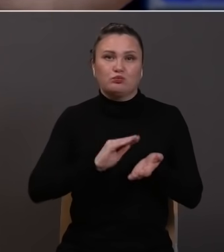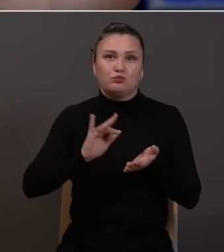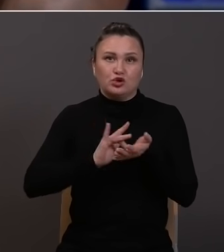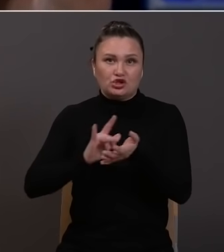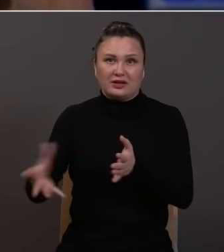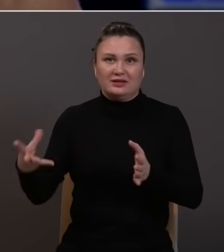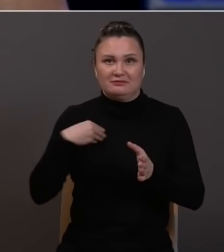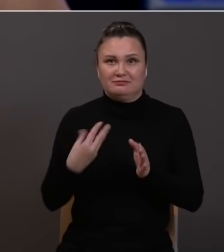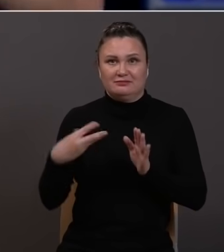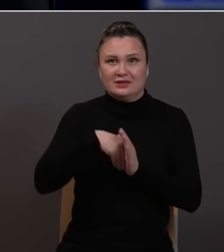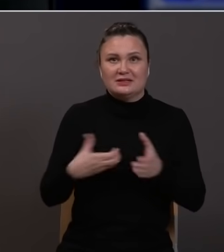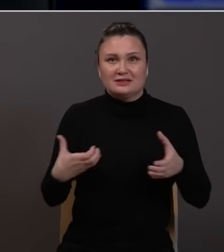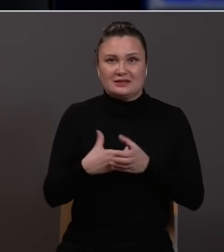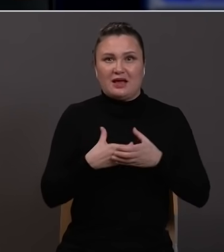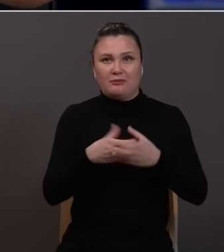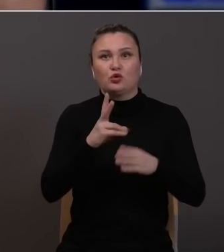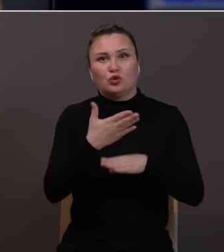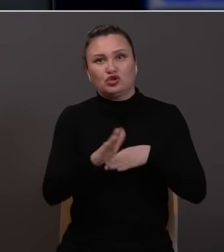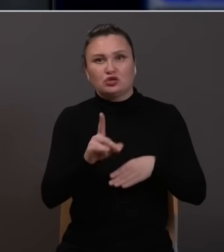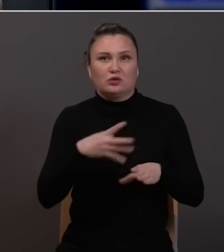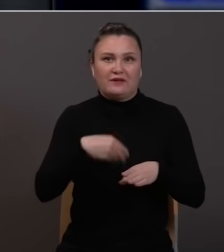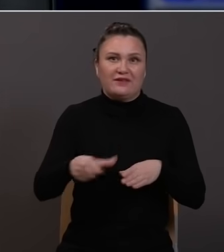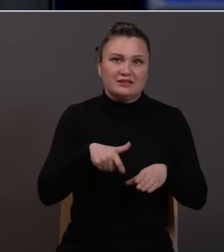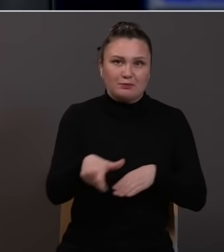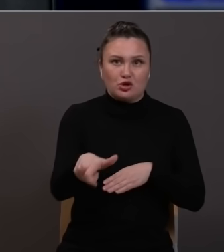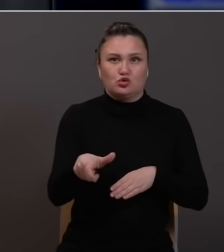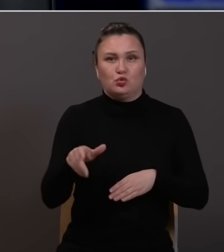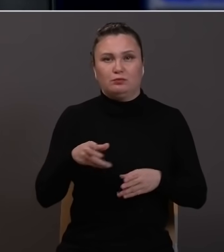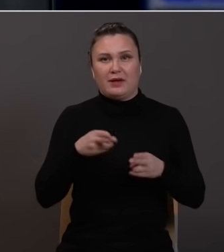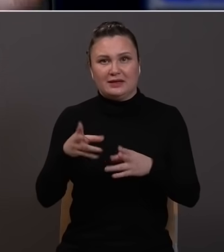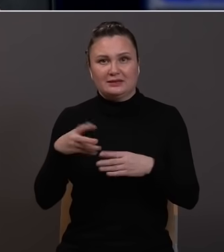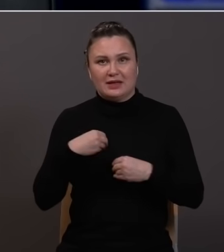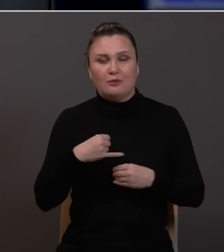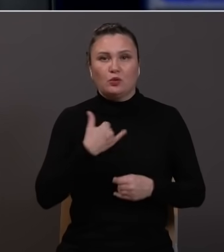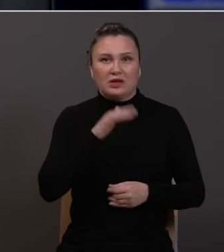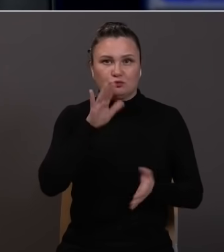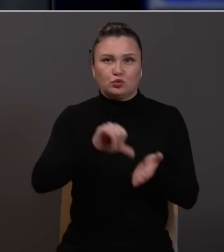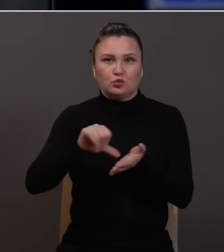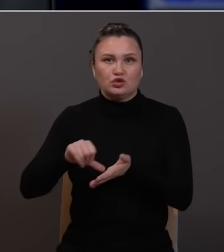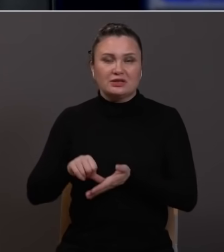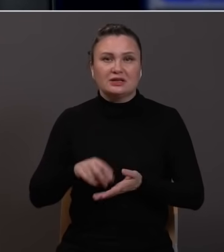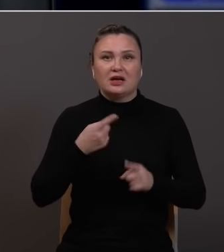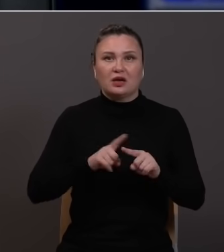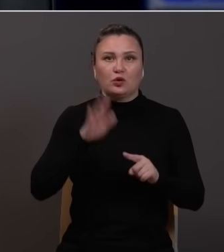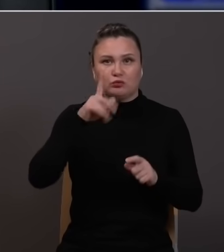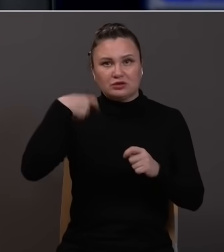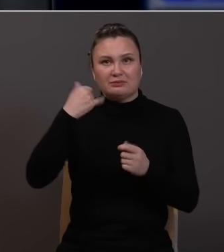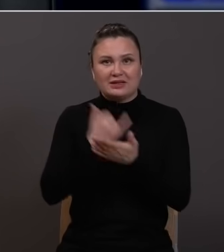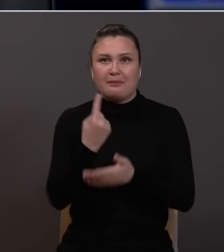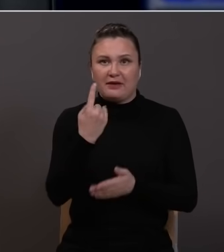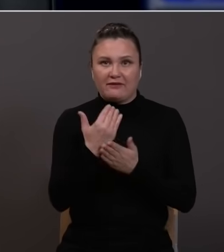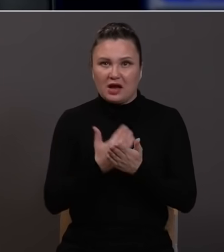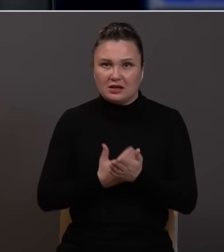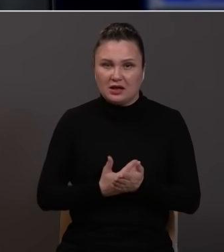они вместе с нами проедут маршрут. Кто-то часть проедет, кто-то весь маршрут. И у нас будут участники, которые будут снимать для Первого